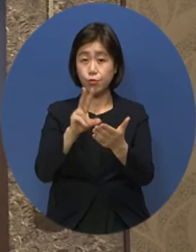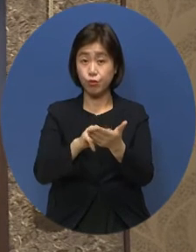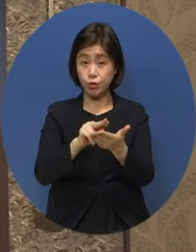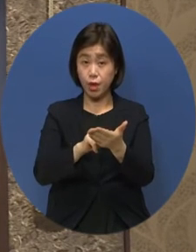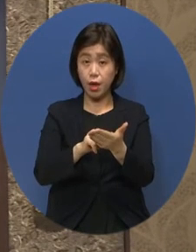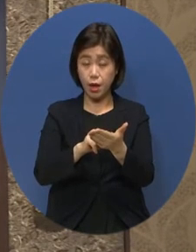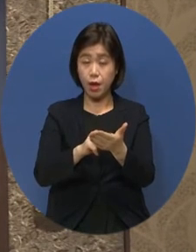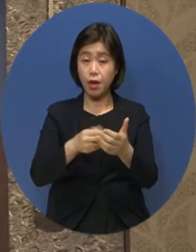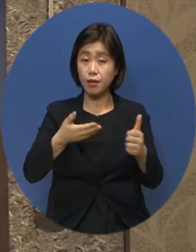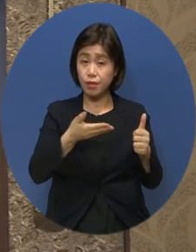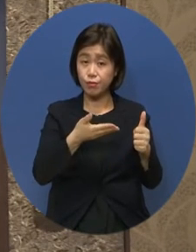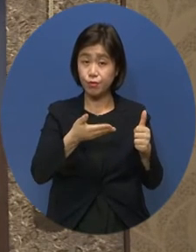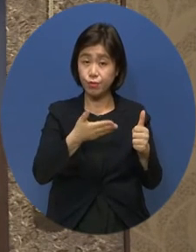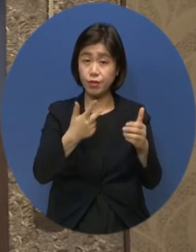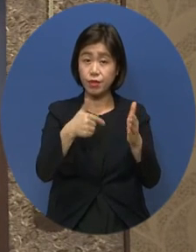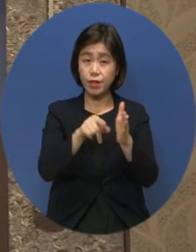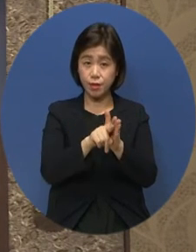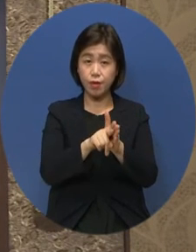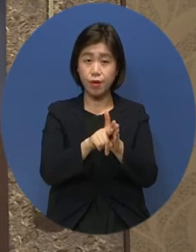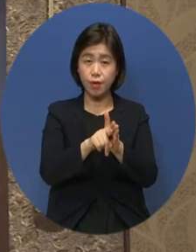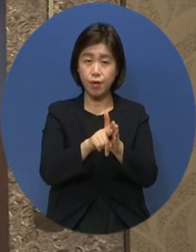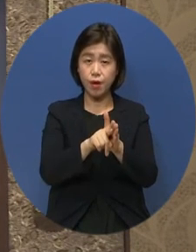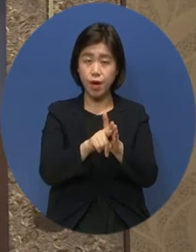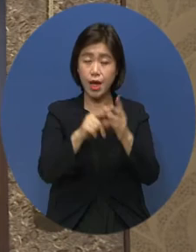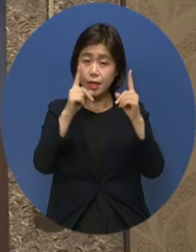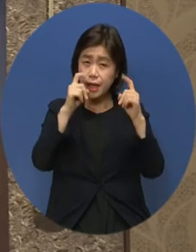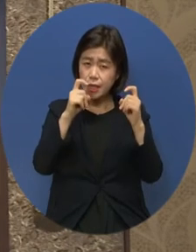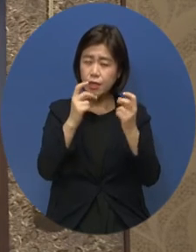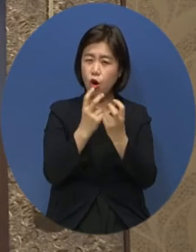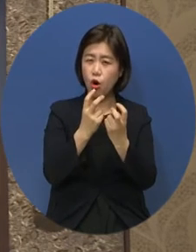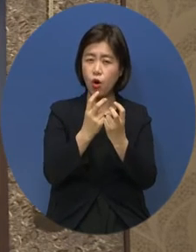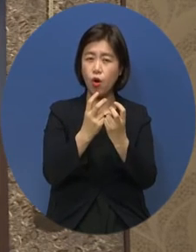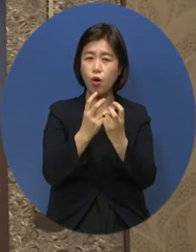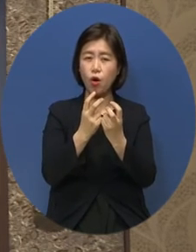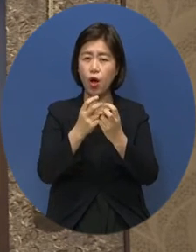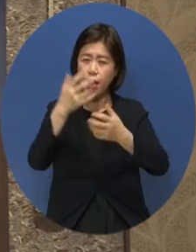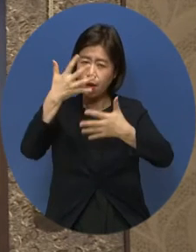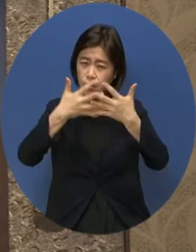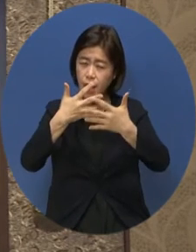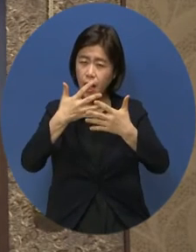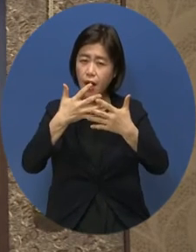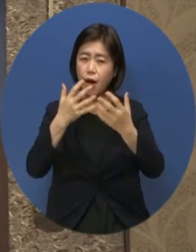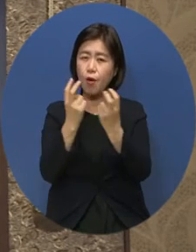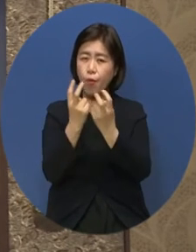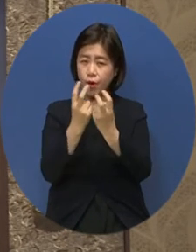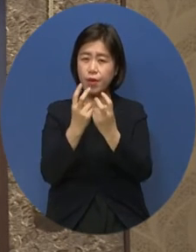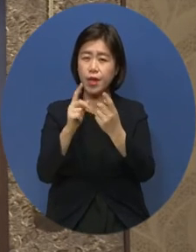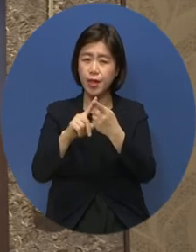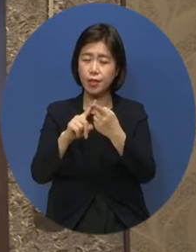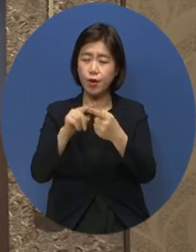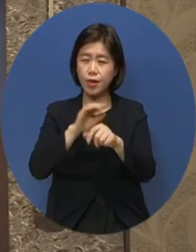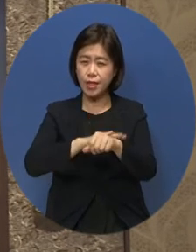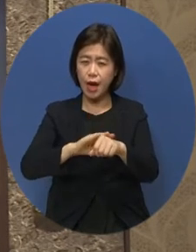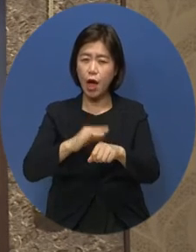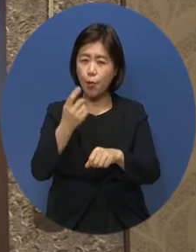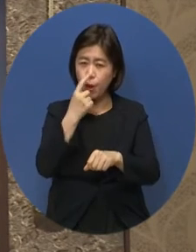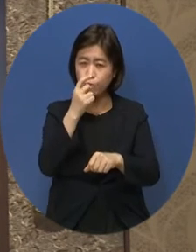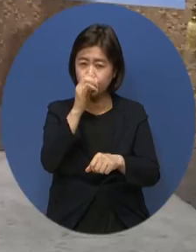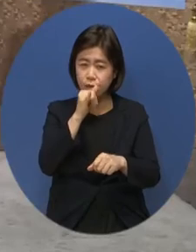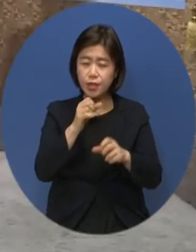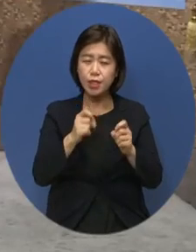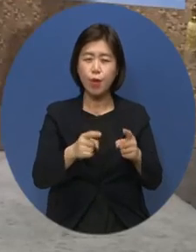있도록 사진과 영상 훈련을 어 좀 에 충분히 습득할 수 있도록 그런 기회를 제거